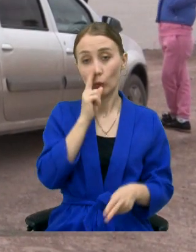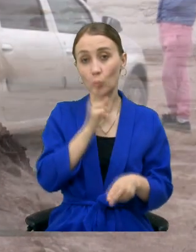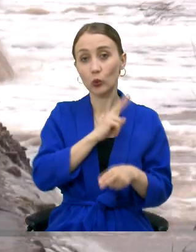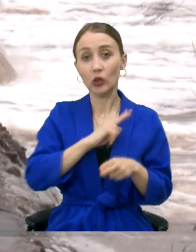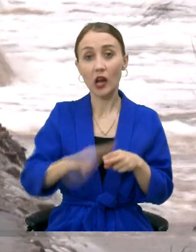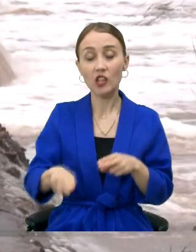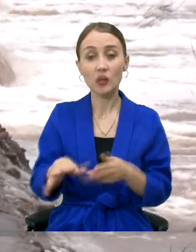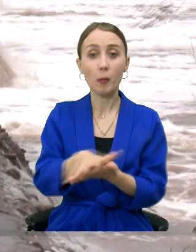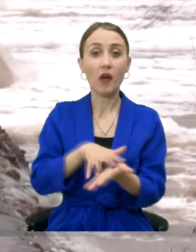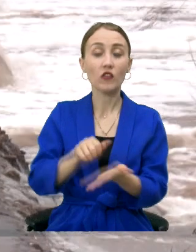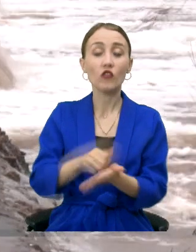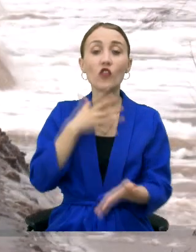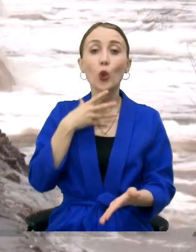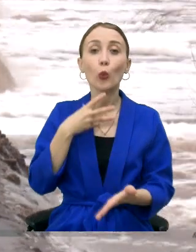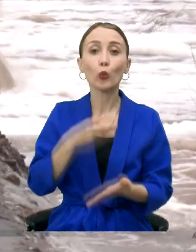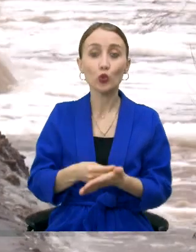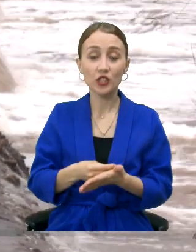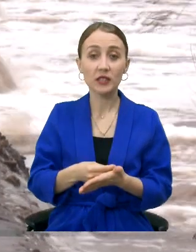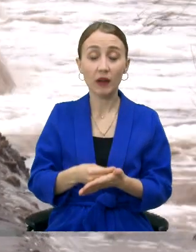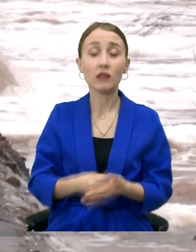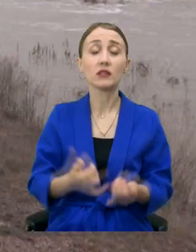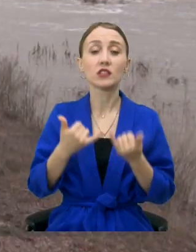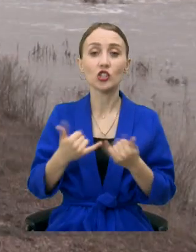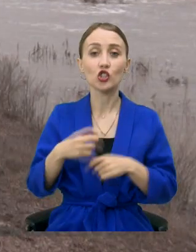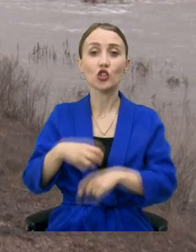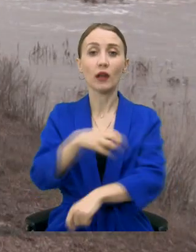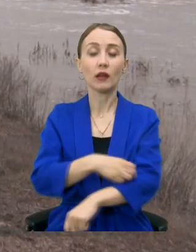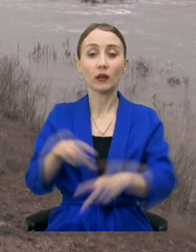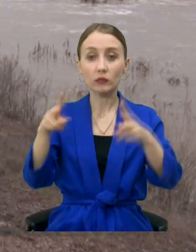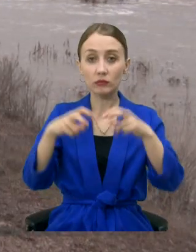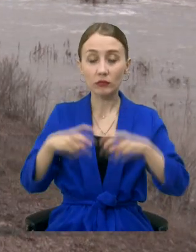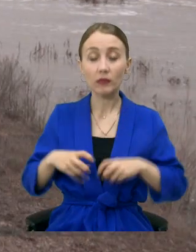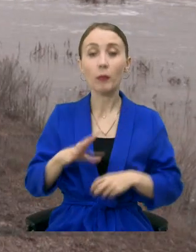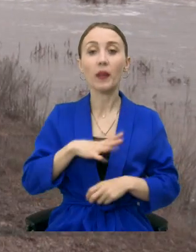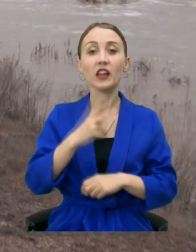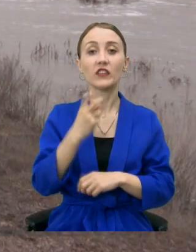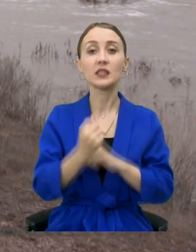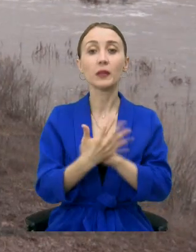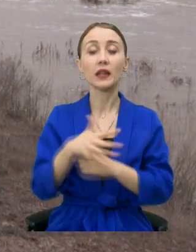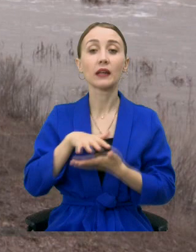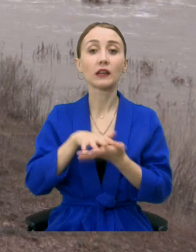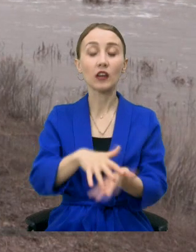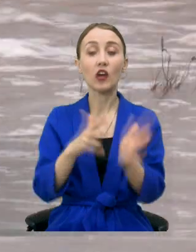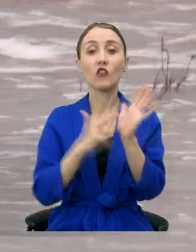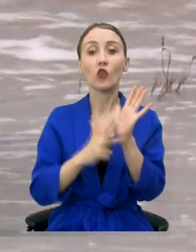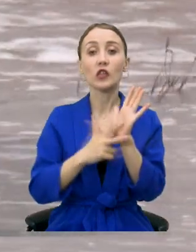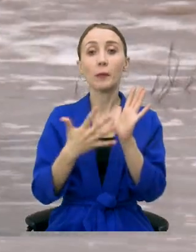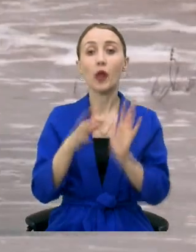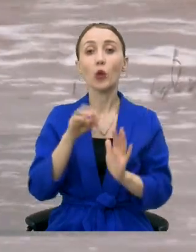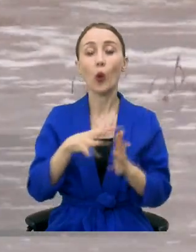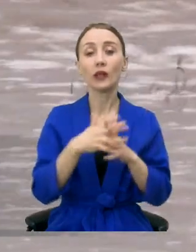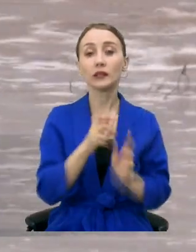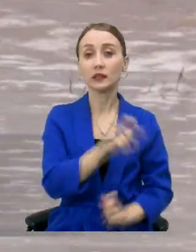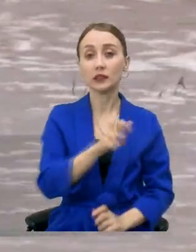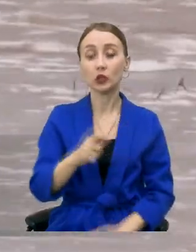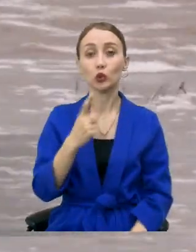поврежденного имущества. На сегодняшний момент комиссией рассмотрено 215 заявлений, 85 от сельских жителей и